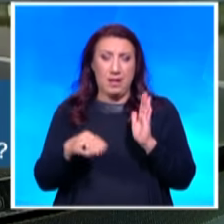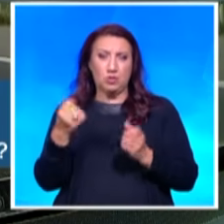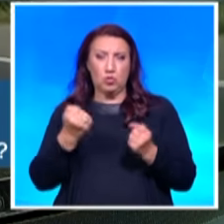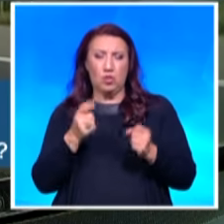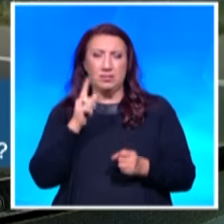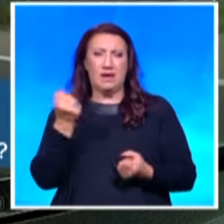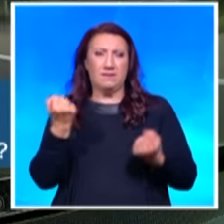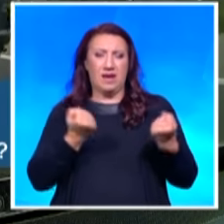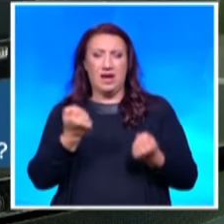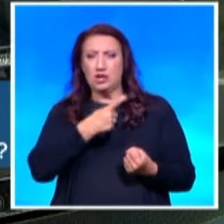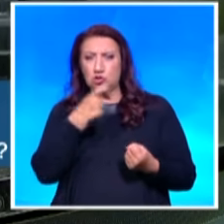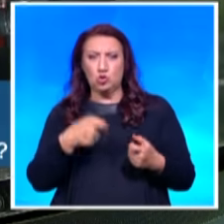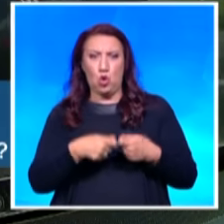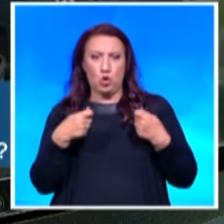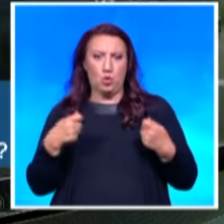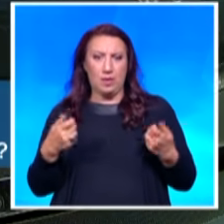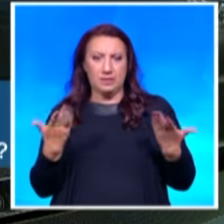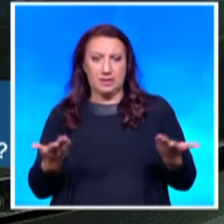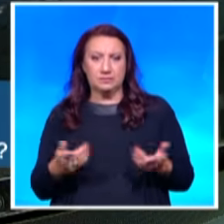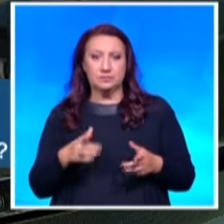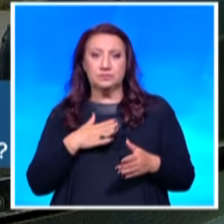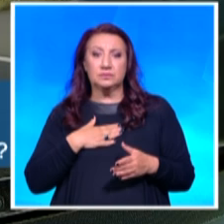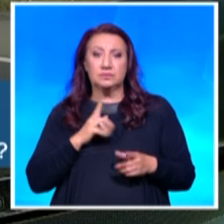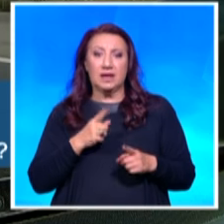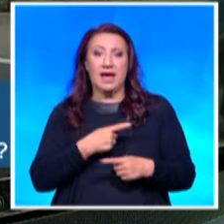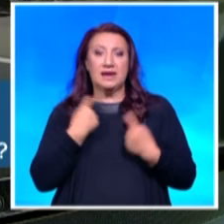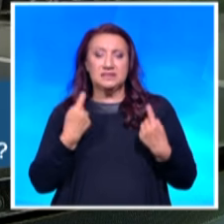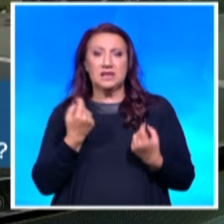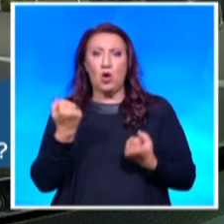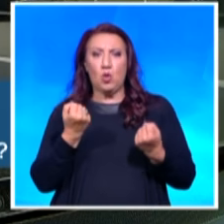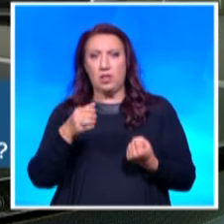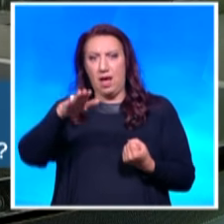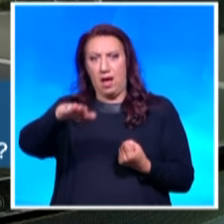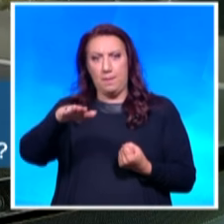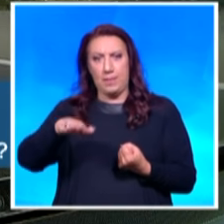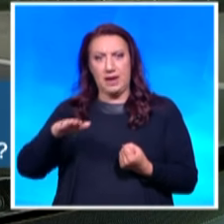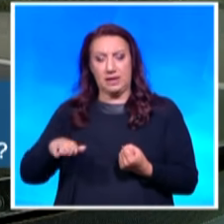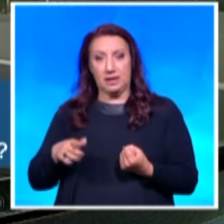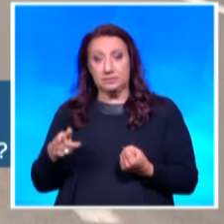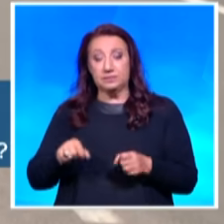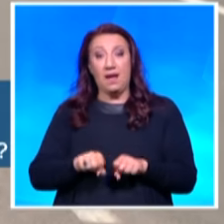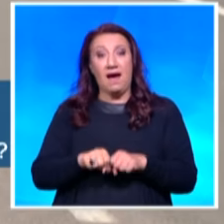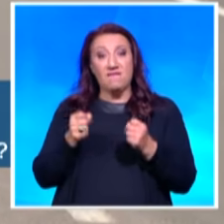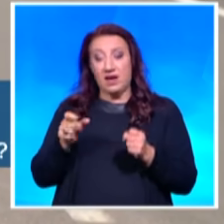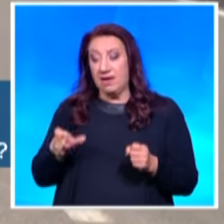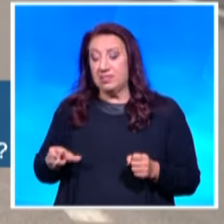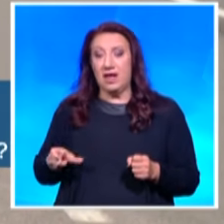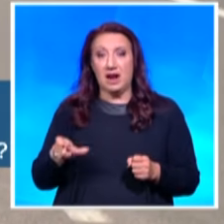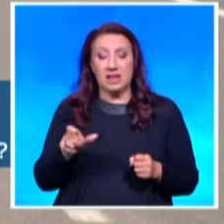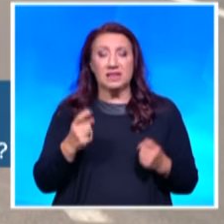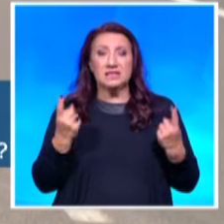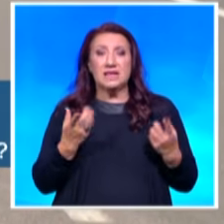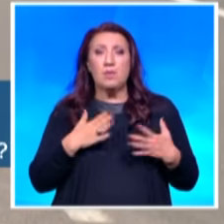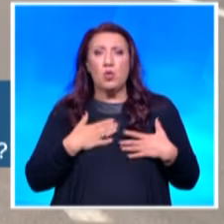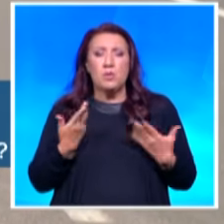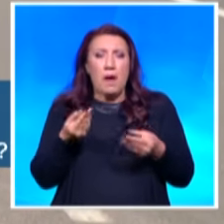100 км в час. Риск можем да създадем и когато сме паркирали. Аварийната лента е място, на което ние спираме само с някаква конкретна